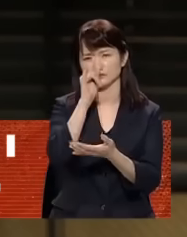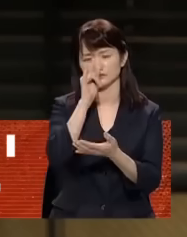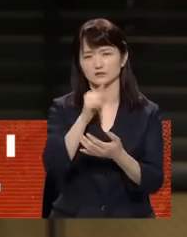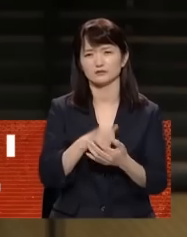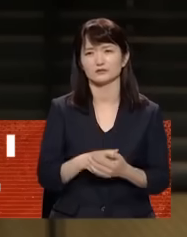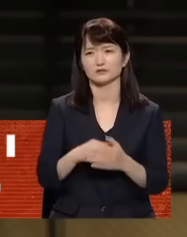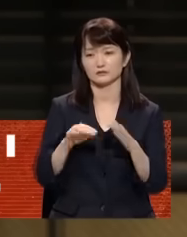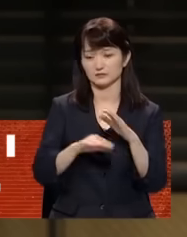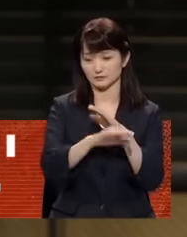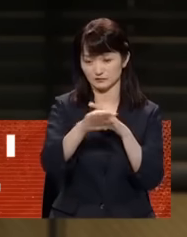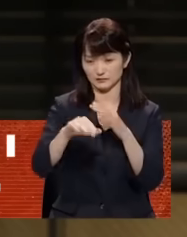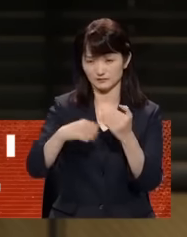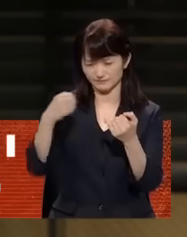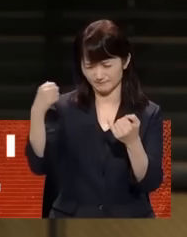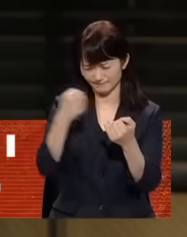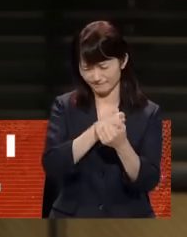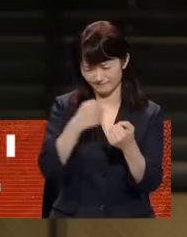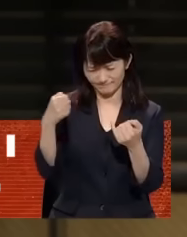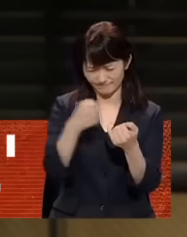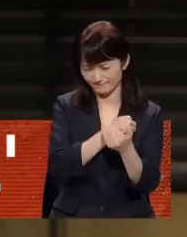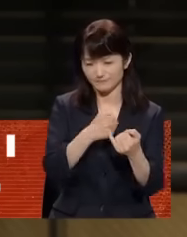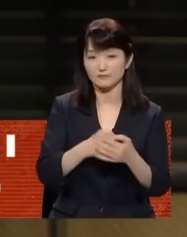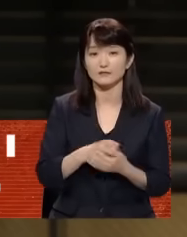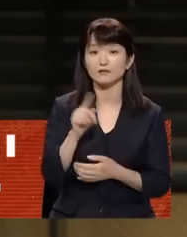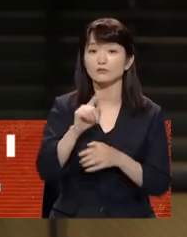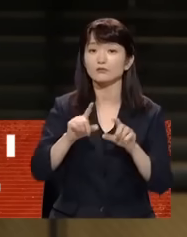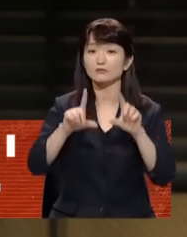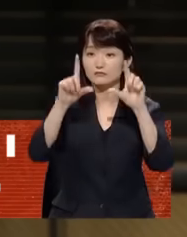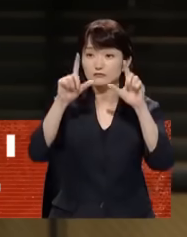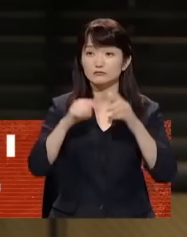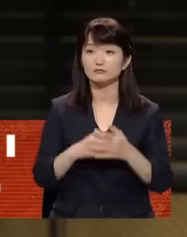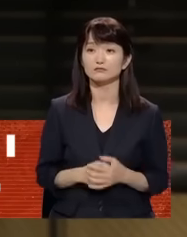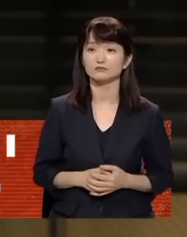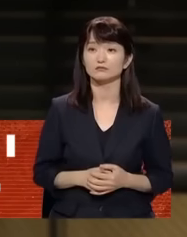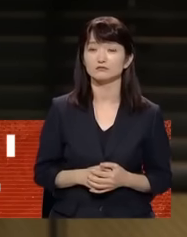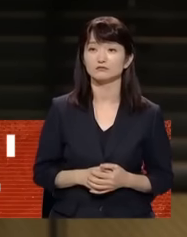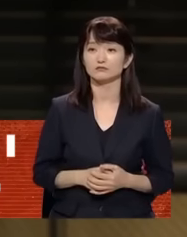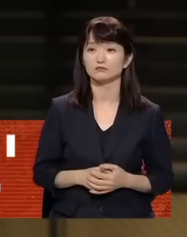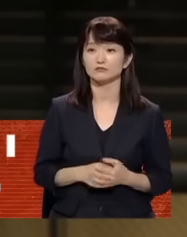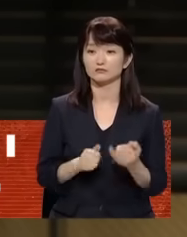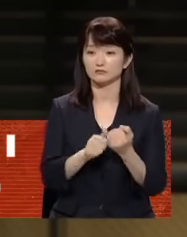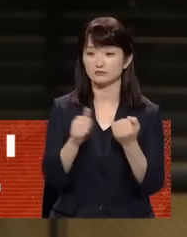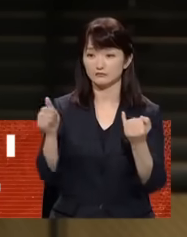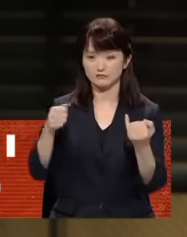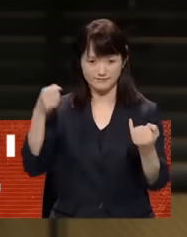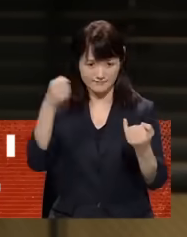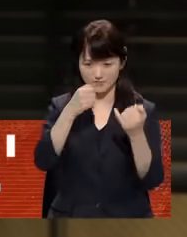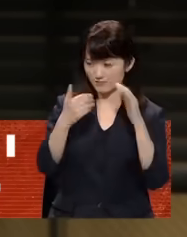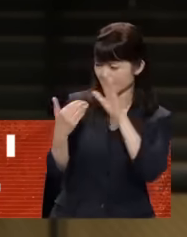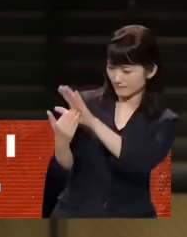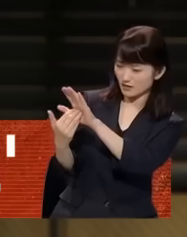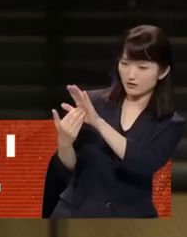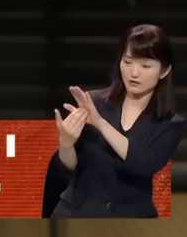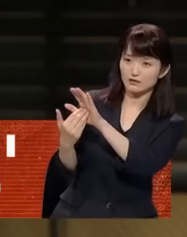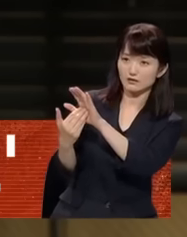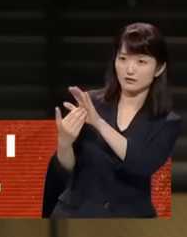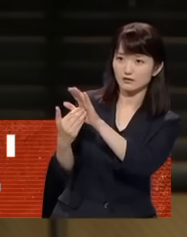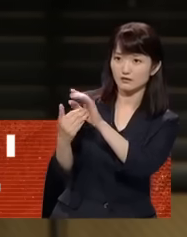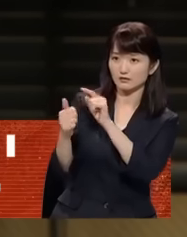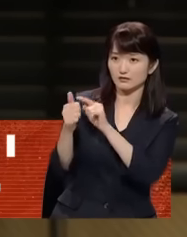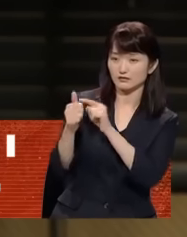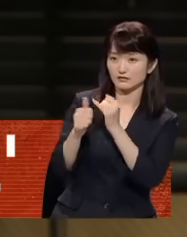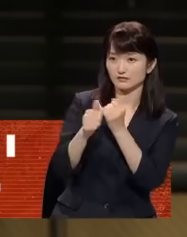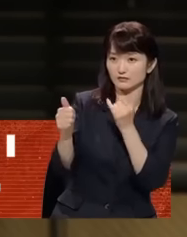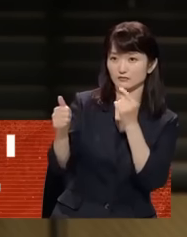가정 폭력을 계속 당하는데 어느 날은 약간은 저항을 했던 것 같아요 저항을 하다가이 남편